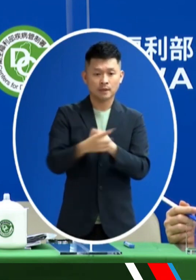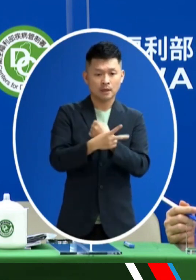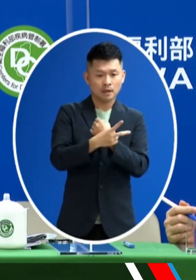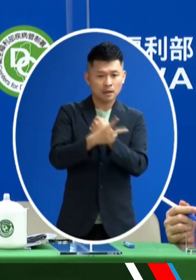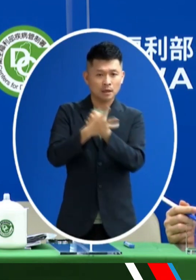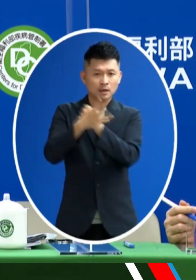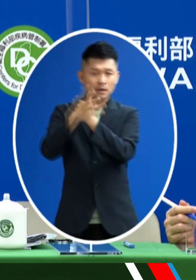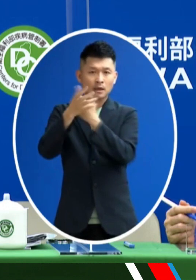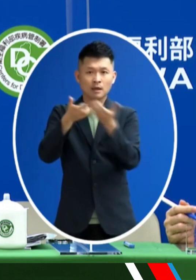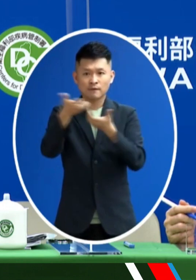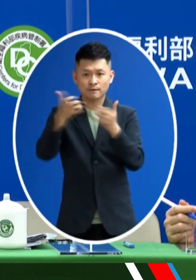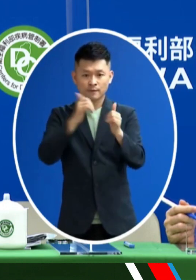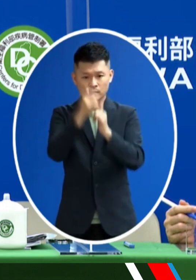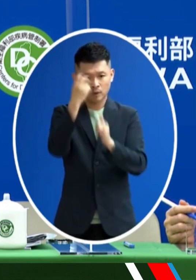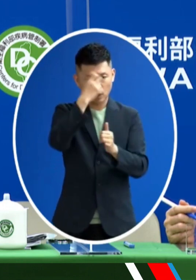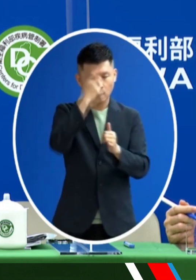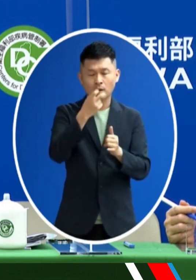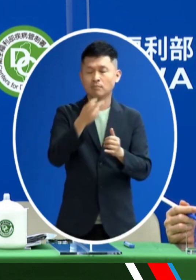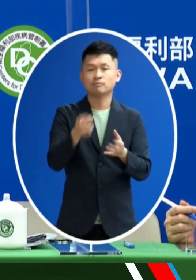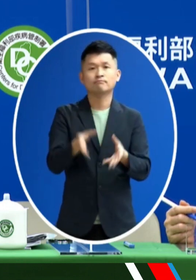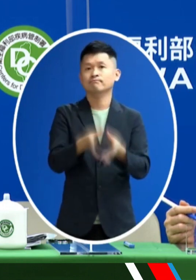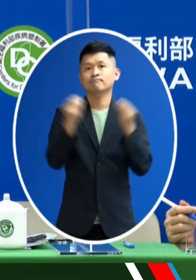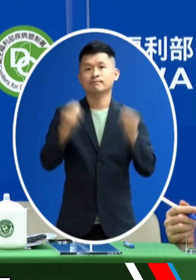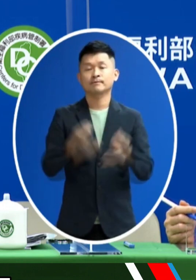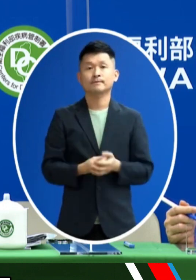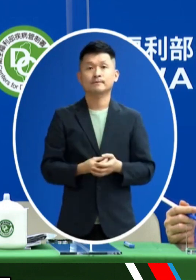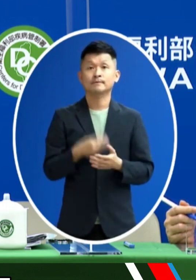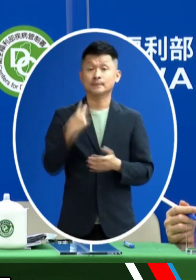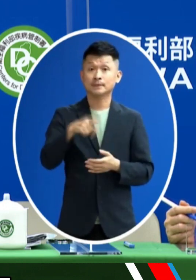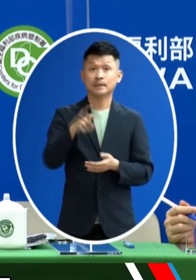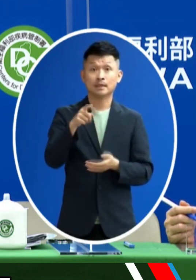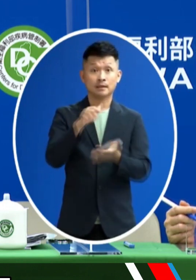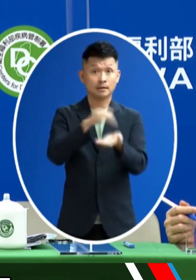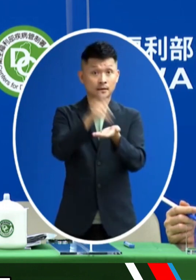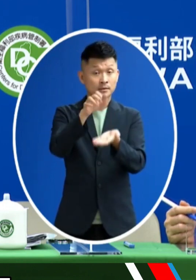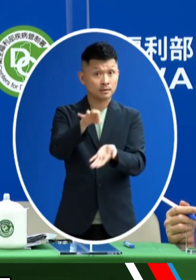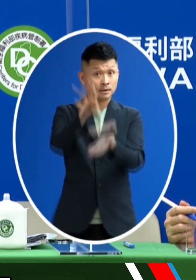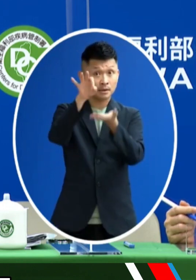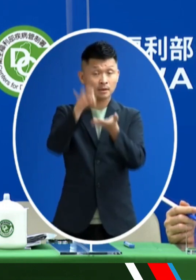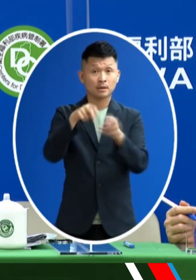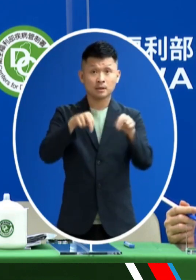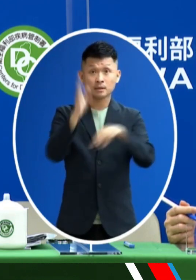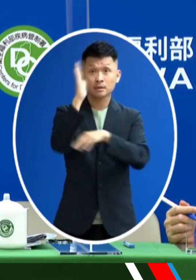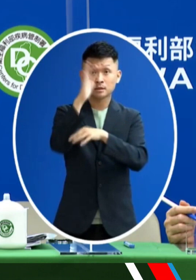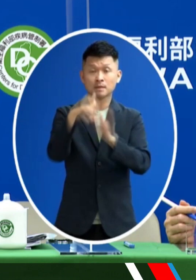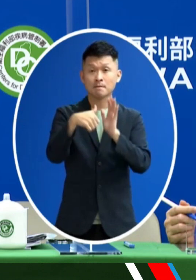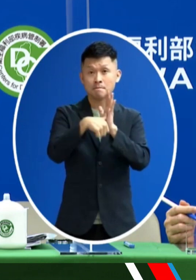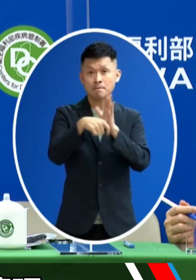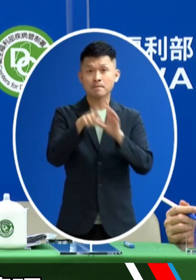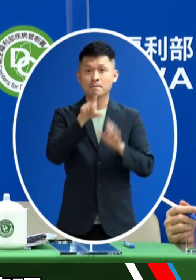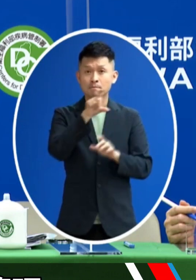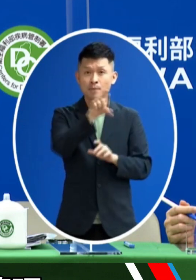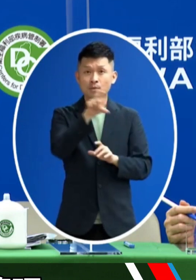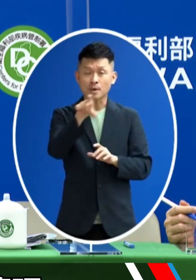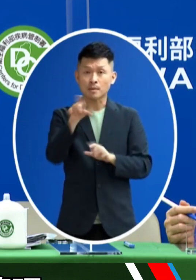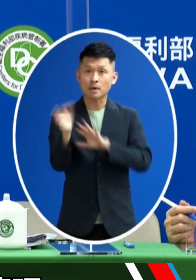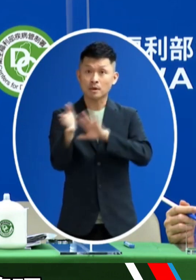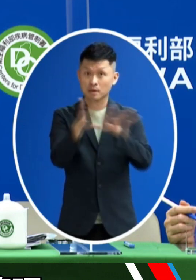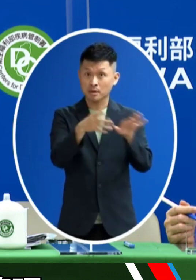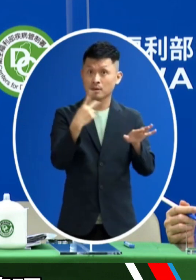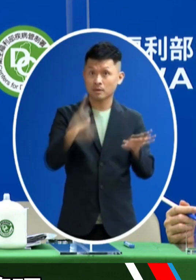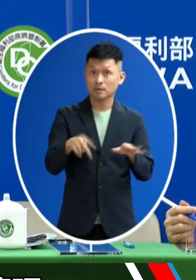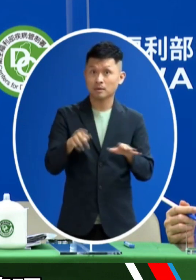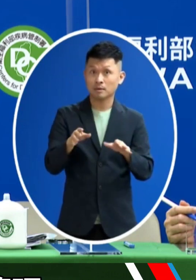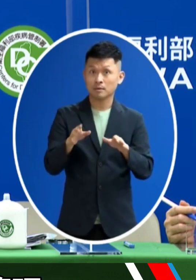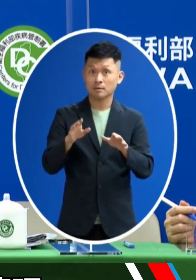做社会的管制。好，那第二个这个建议，当然除了这行政上的用语以外，就是说是不是现在要加